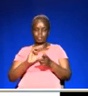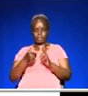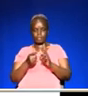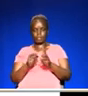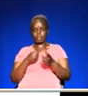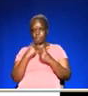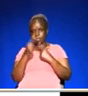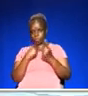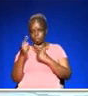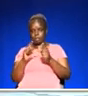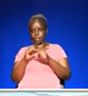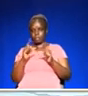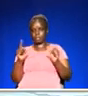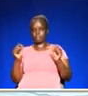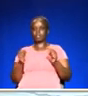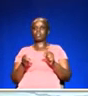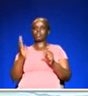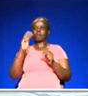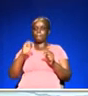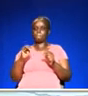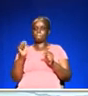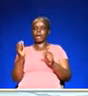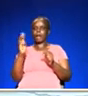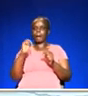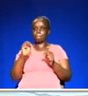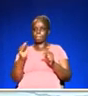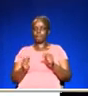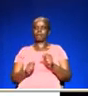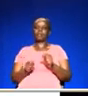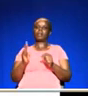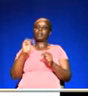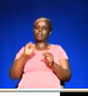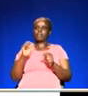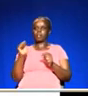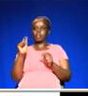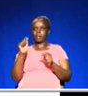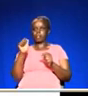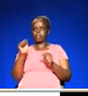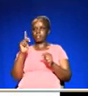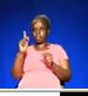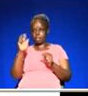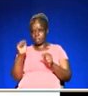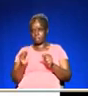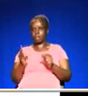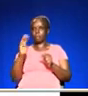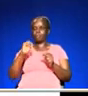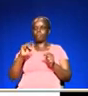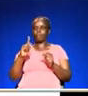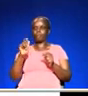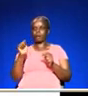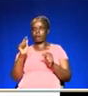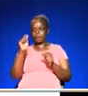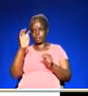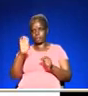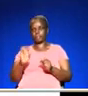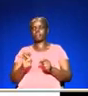sentensi. Mama, nataka mukate. Mama, nataka mukate.